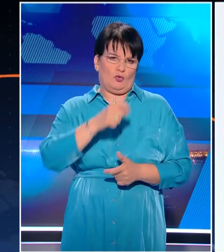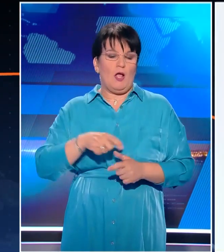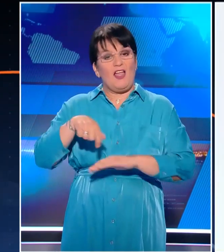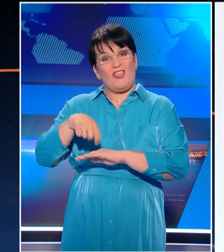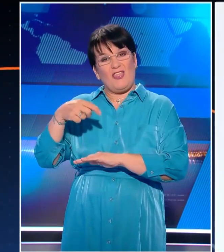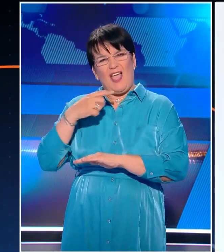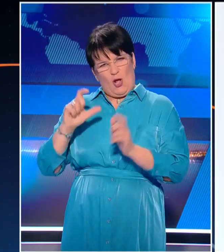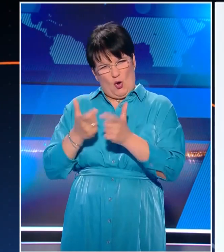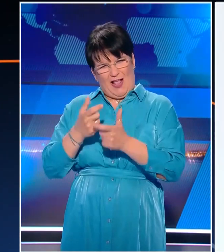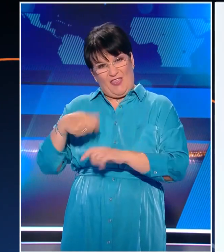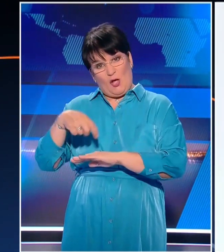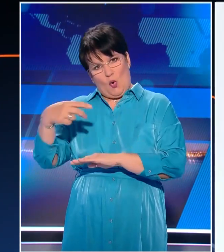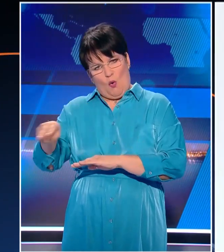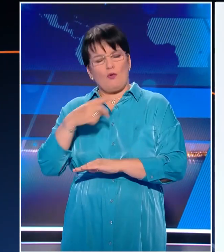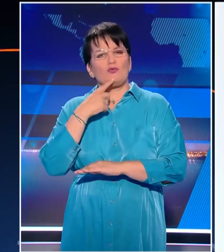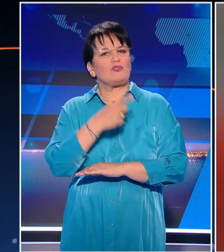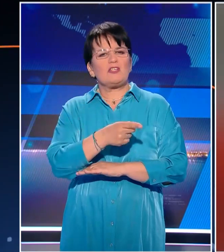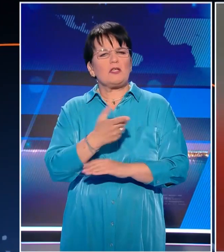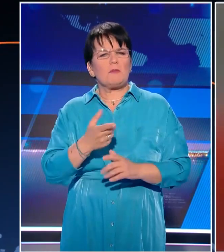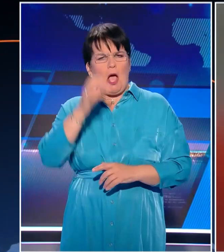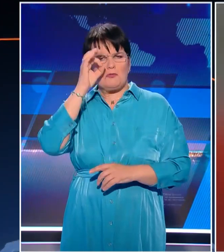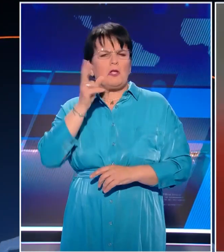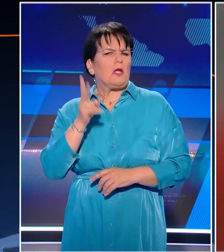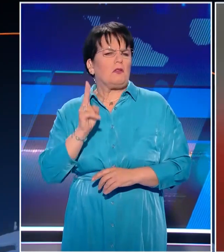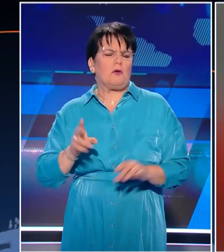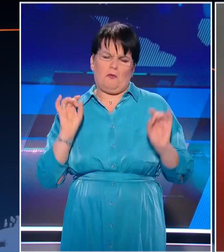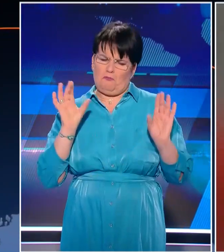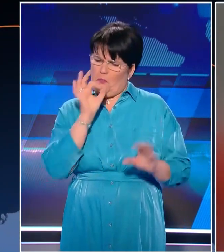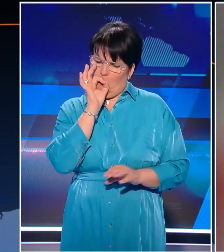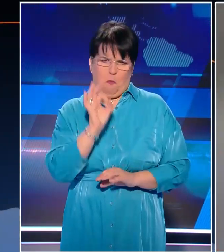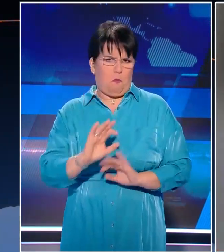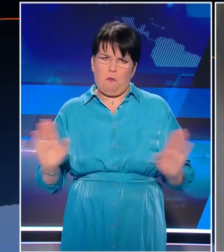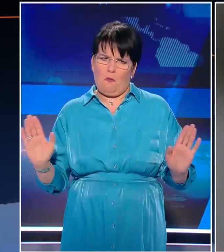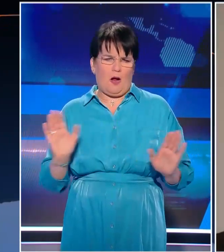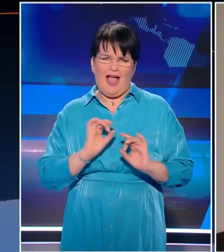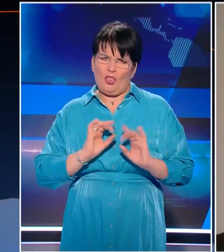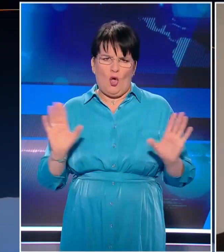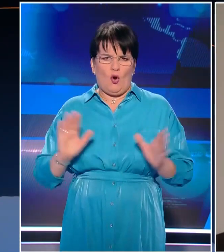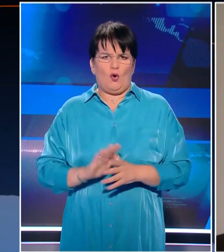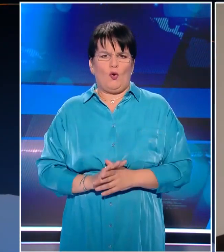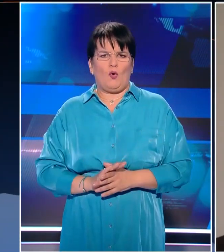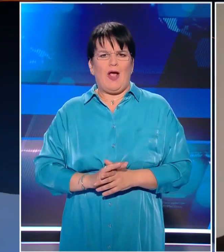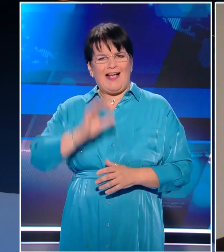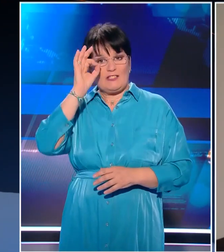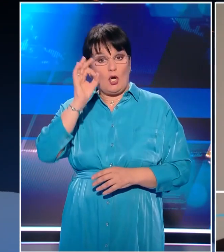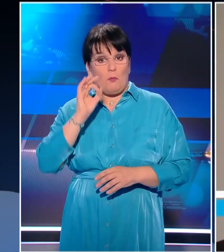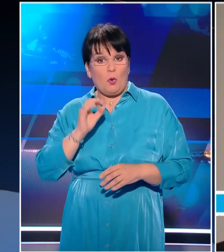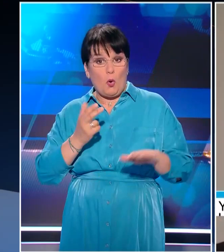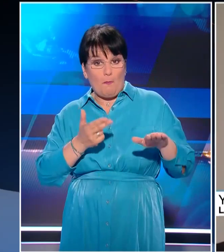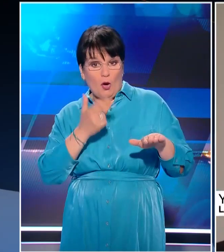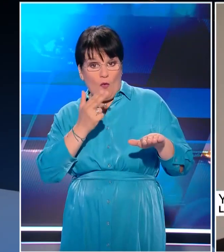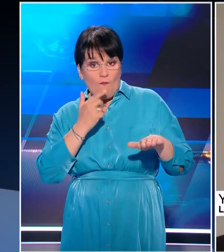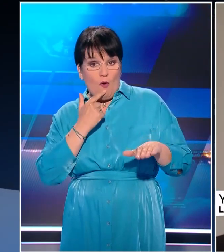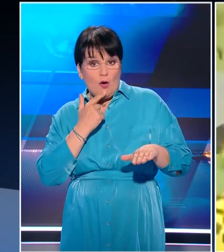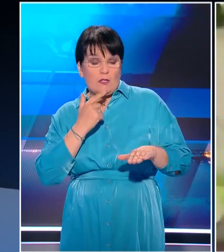Ο δικηγόρος της οικογένειας του θύματος καταγγέλει πως οι αστυνομικοί δεν κινδύνεψαν ούτε στιγμή από τον νεαρό οδηγό. The shot did not fall